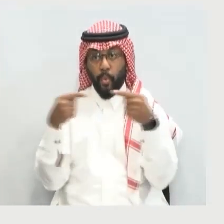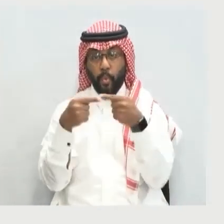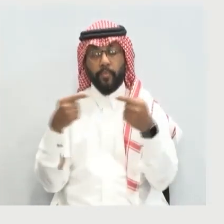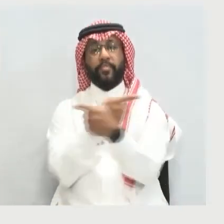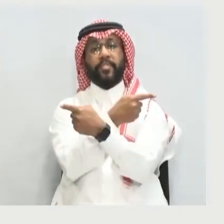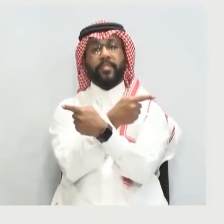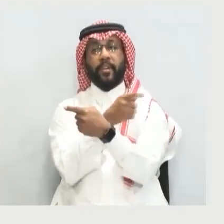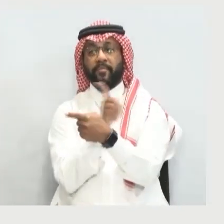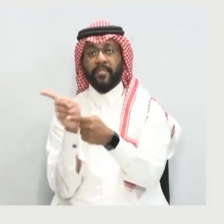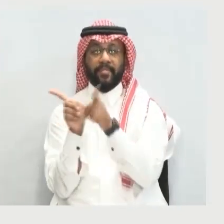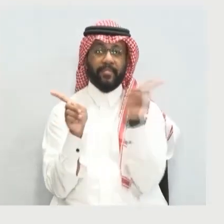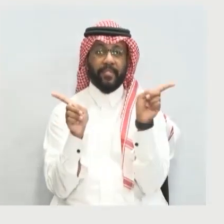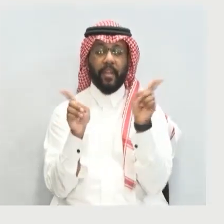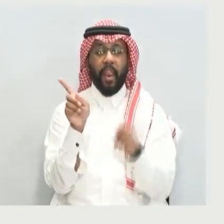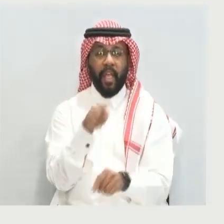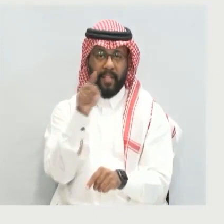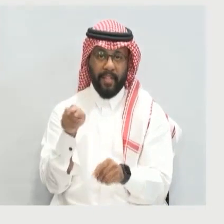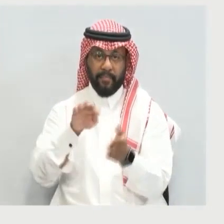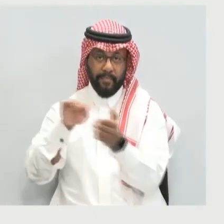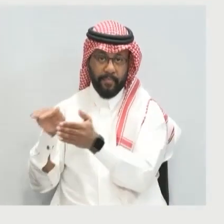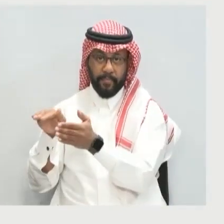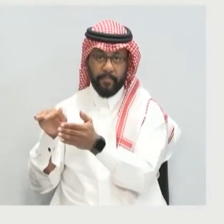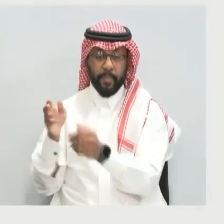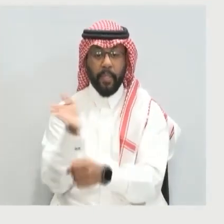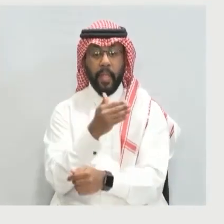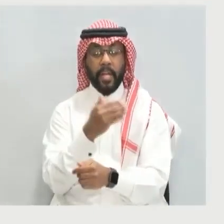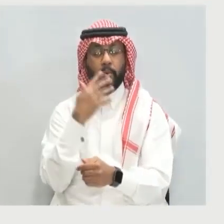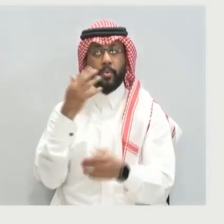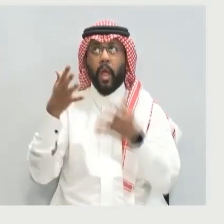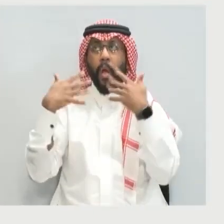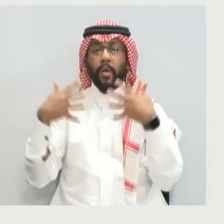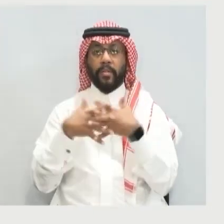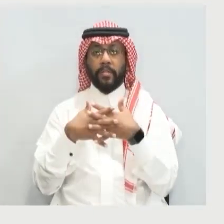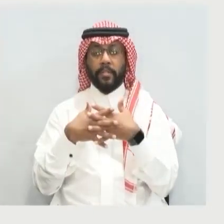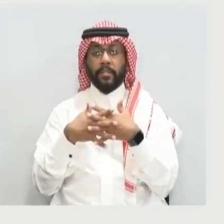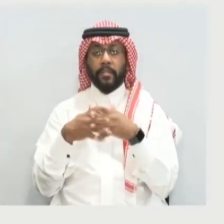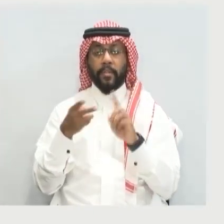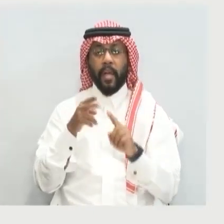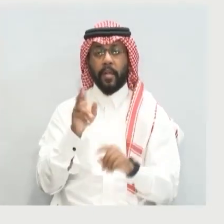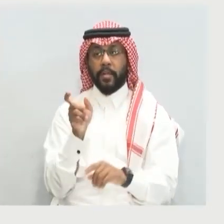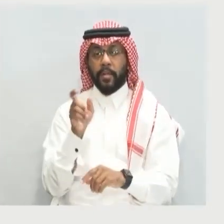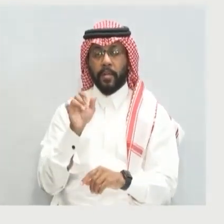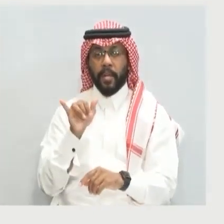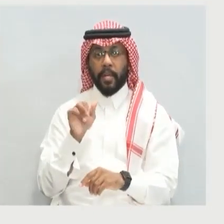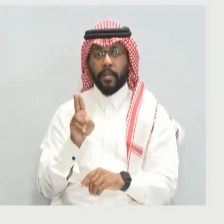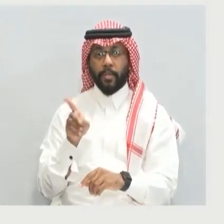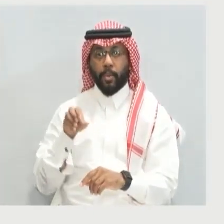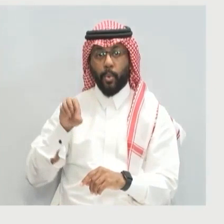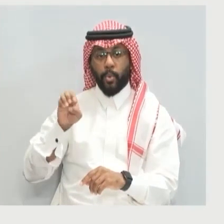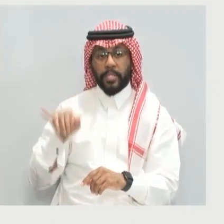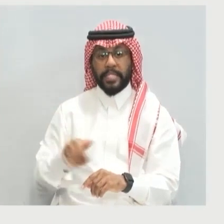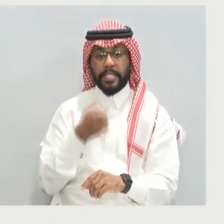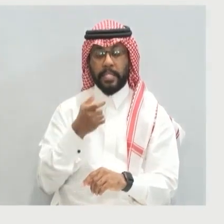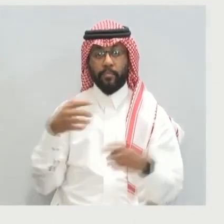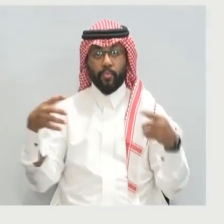ان الاتجاه هنا غير صحيح بالنسبه لبي كانت الاكسجين مقابل كذلك النيتروجين فالاتجاه هنا غير صحيح وحصل